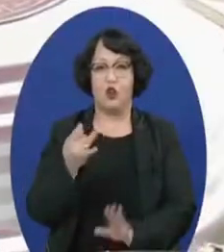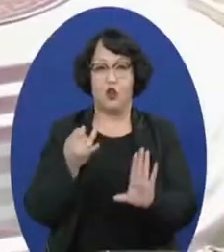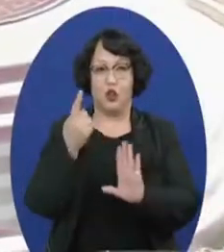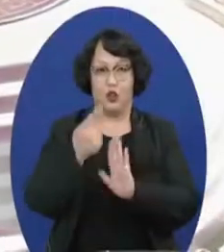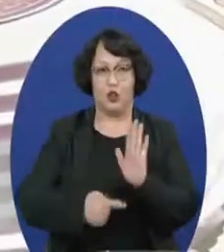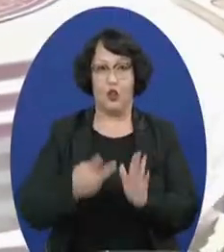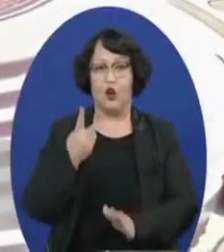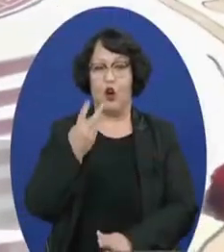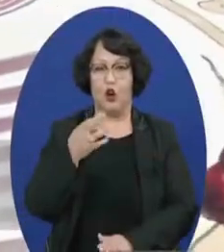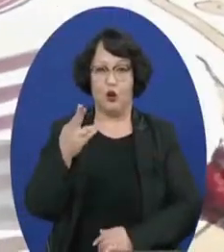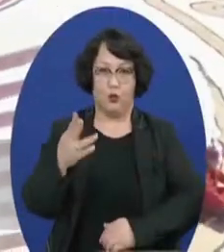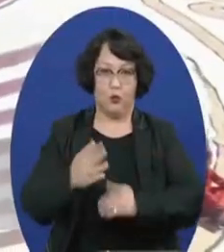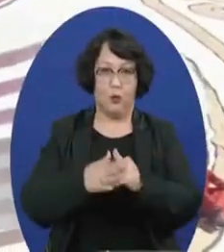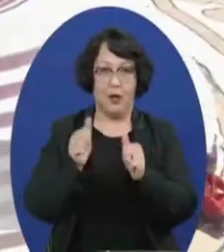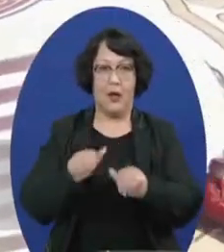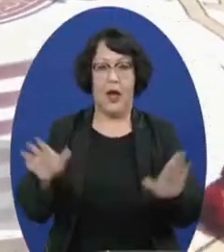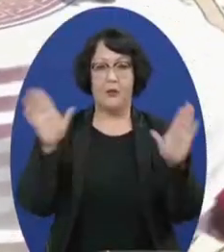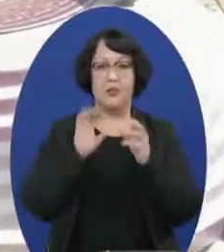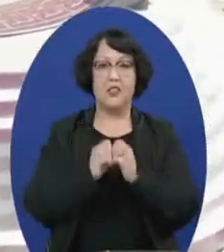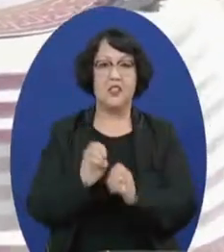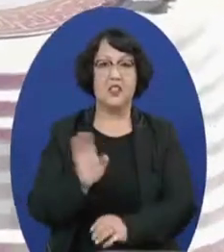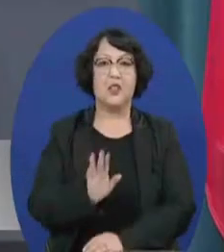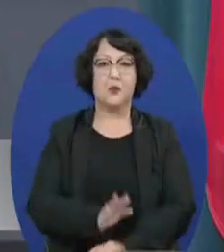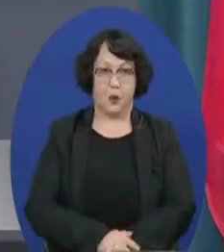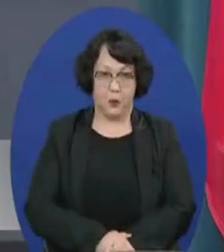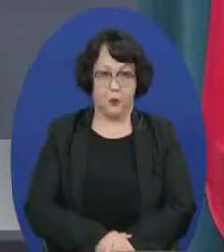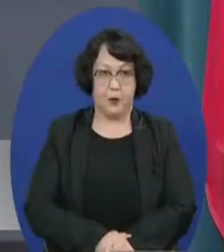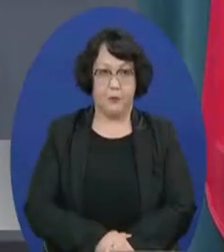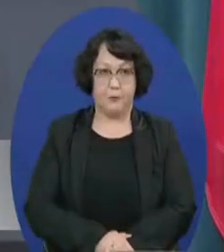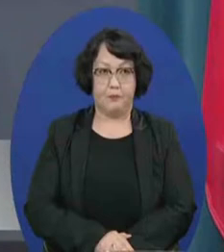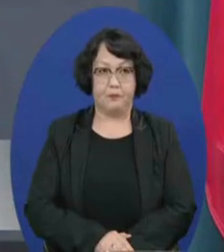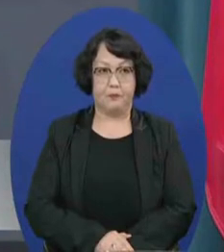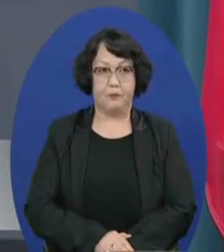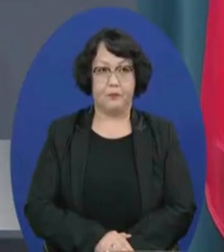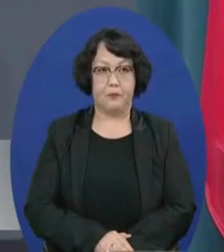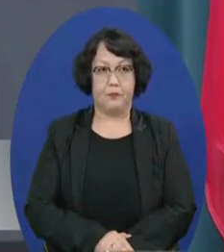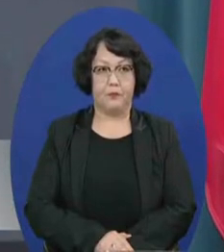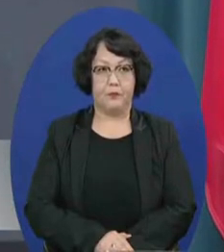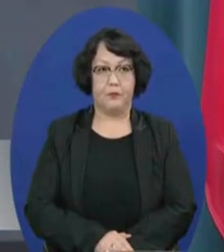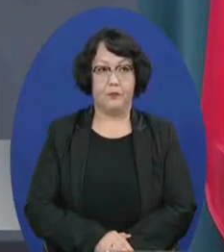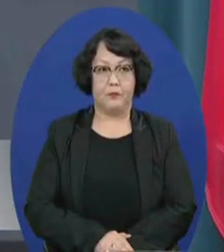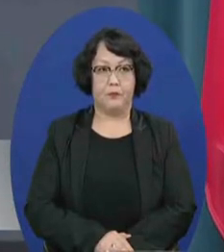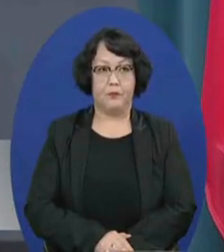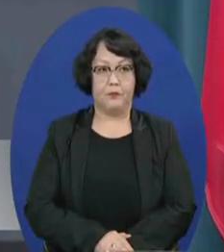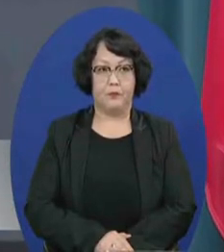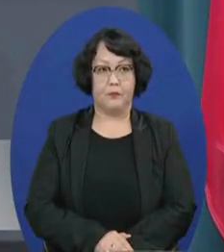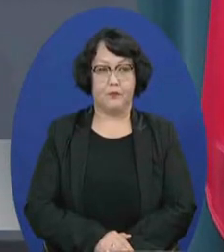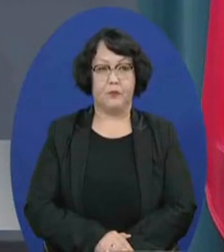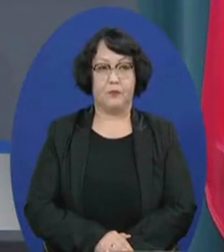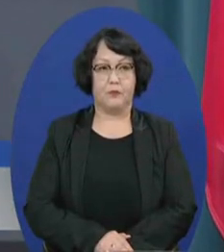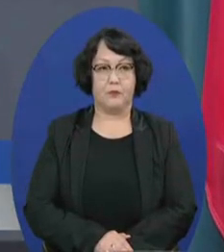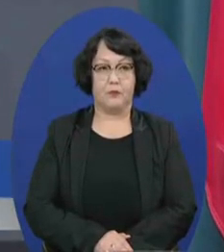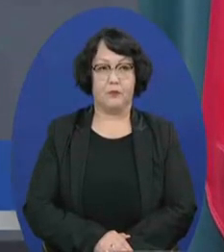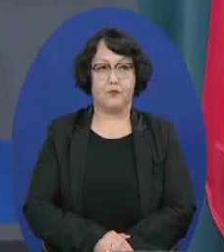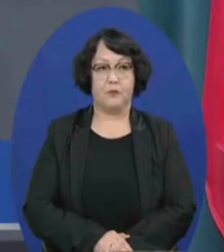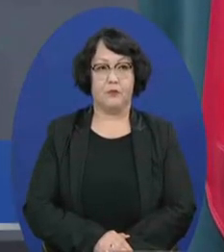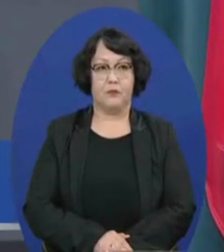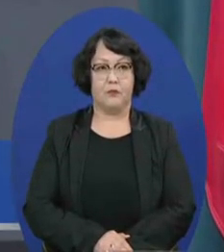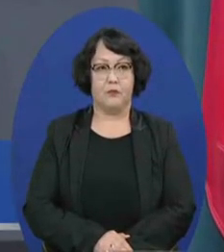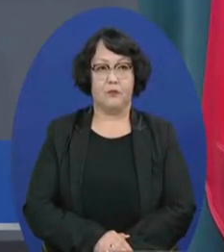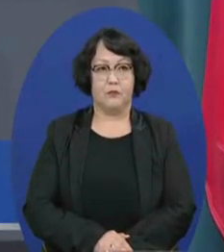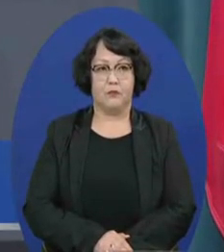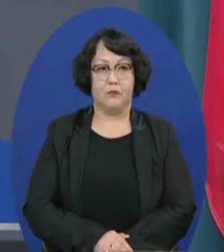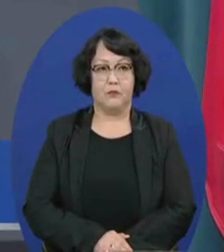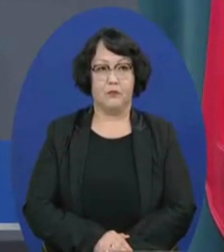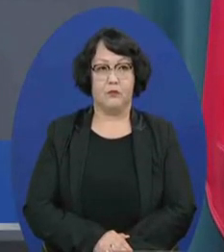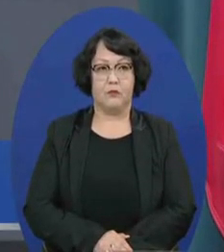20 хүртэл баяр наадмаа тэмдэглэхгүй байх юм байна. Усын баяр наадмыг бол нийслэл хоттой болов тэмдэглэн за тэмдэглэхтэй хугацаанд